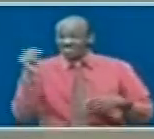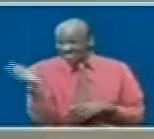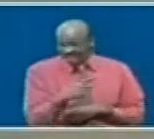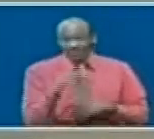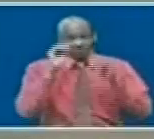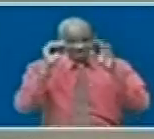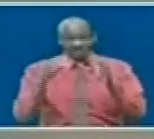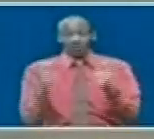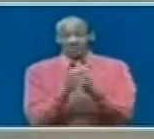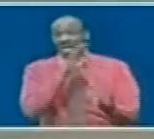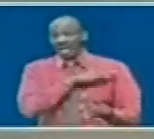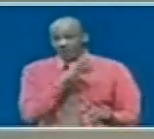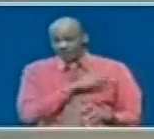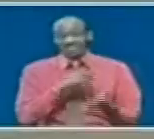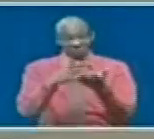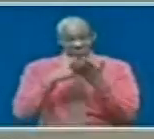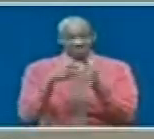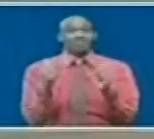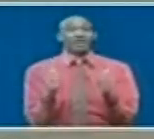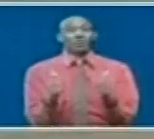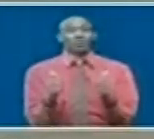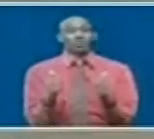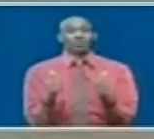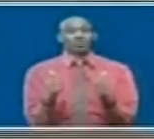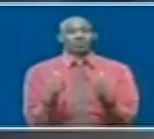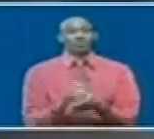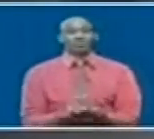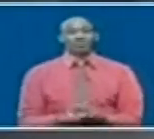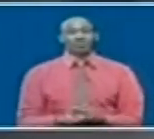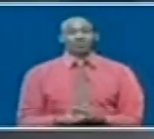pamoja na marupurupu yao hayatazingatiwa.